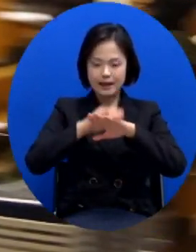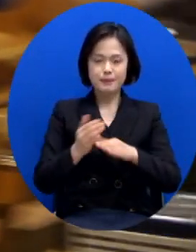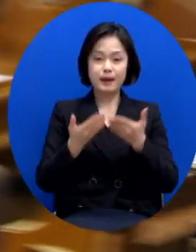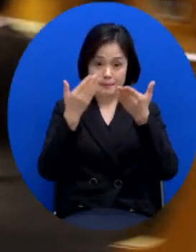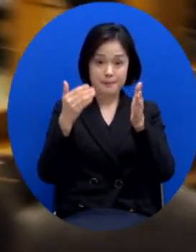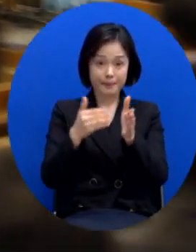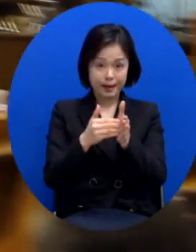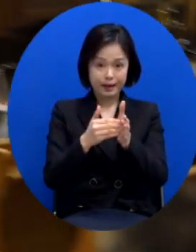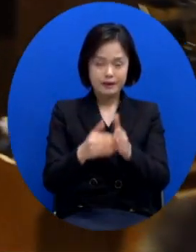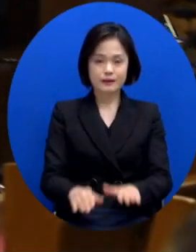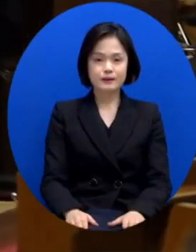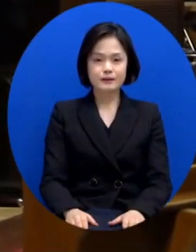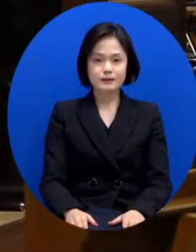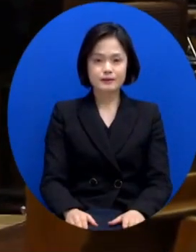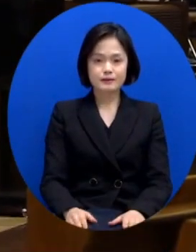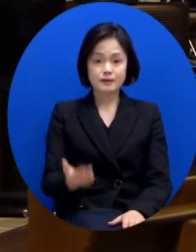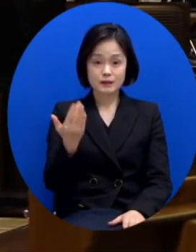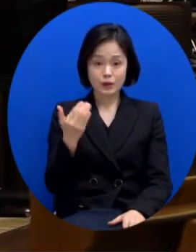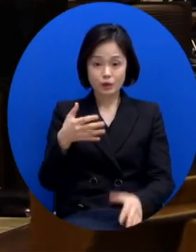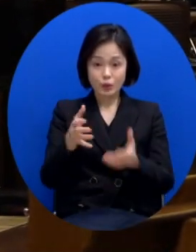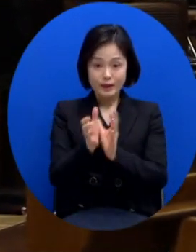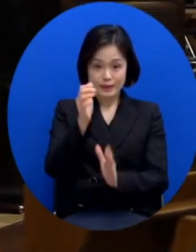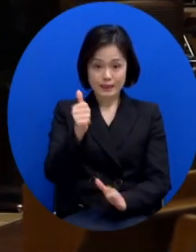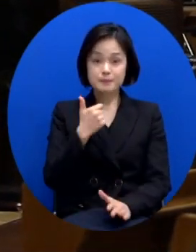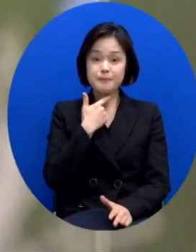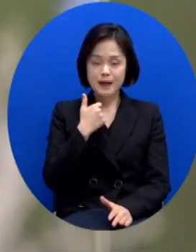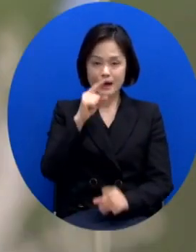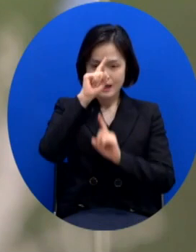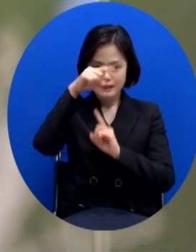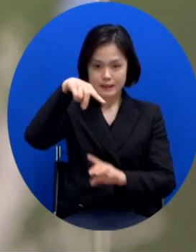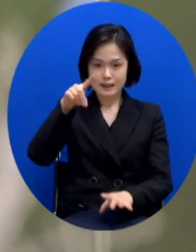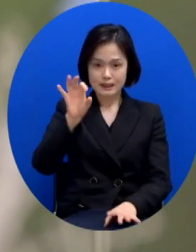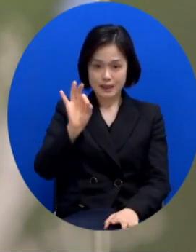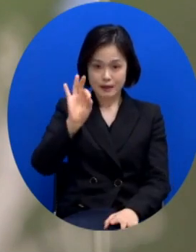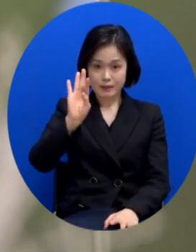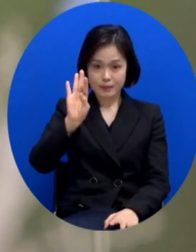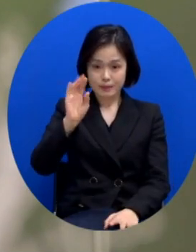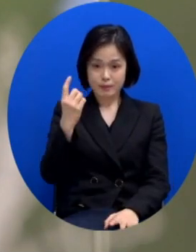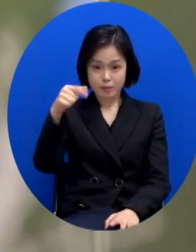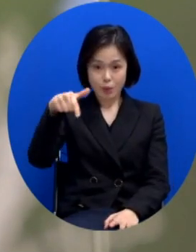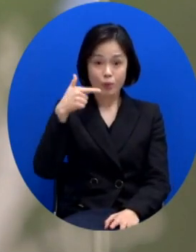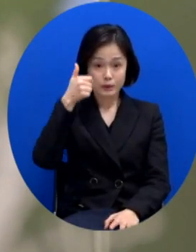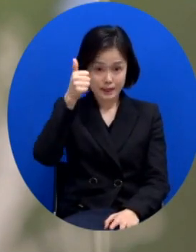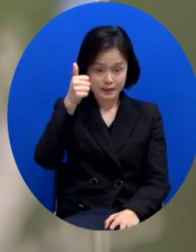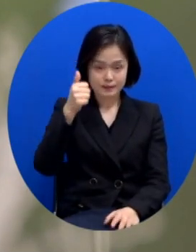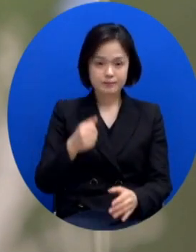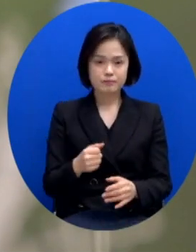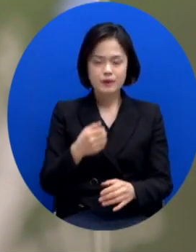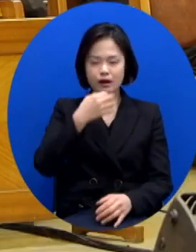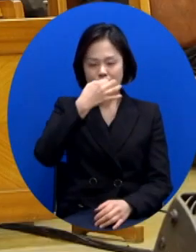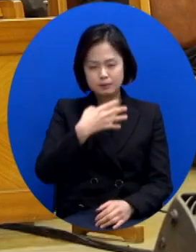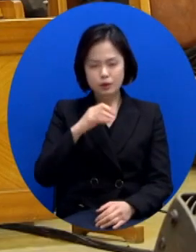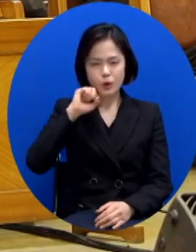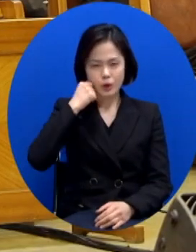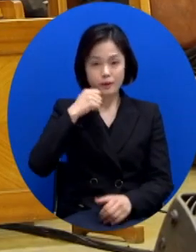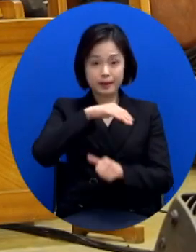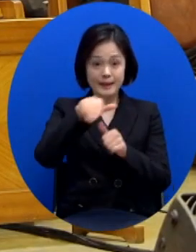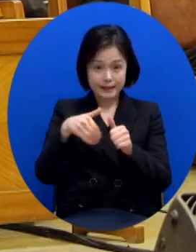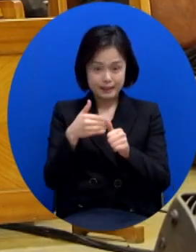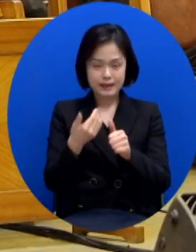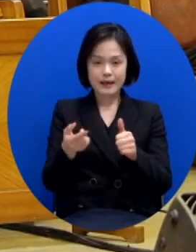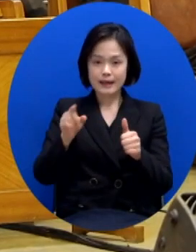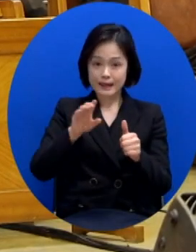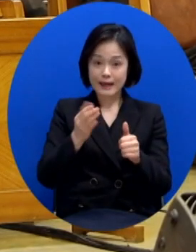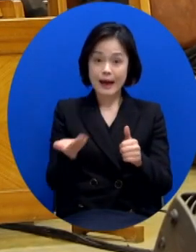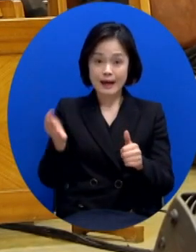전한 직전회장 이상복 목사 는 어렵고 힘든 시기에 함께 기도하는 협의회가 되길 바란다 고 전했습니다